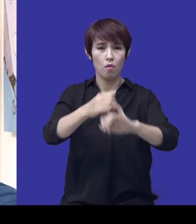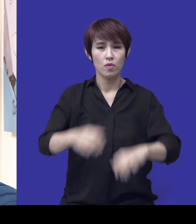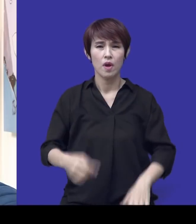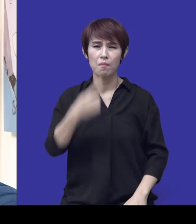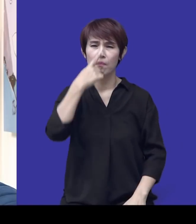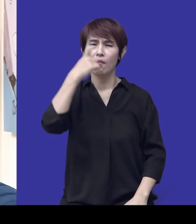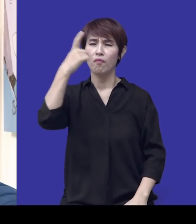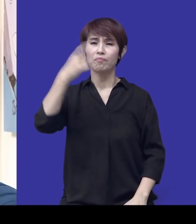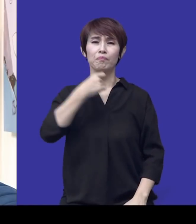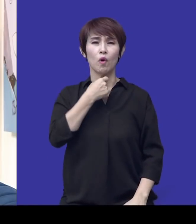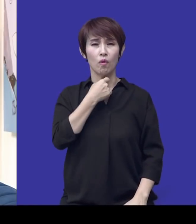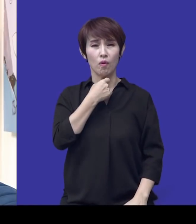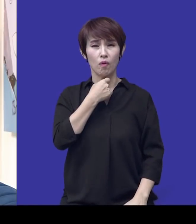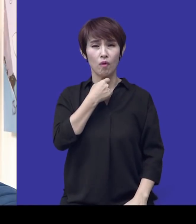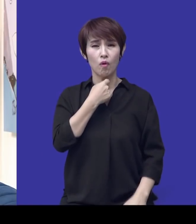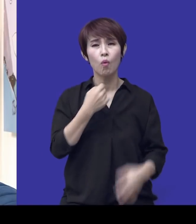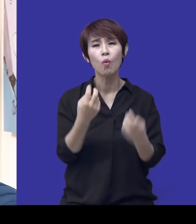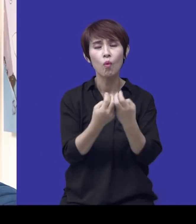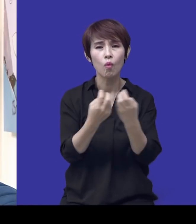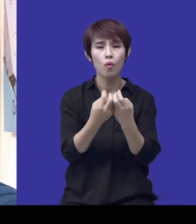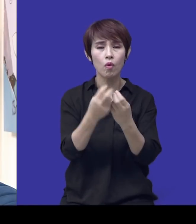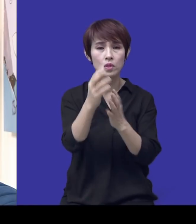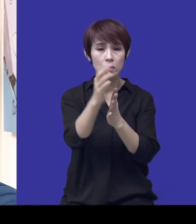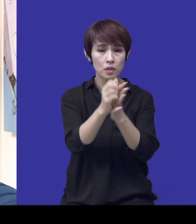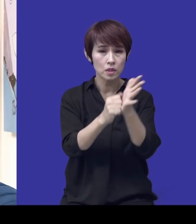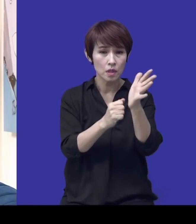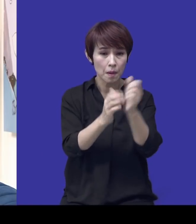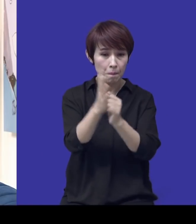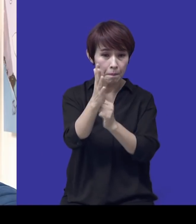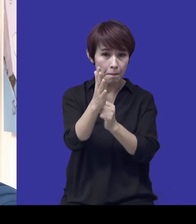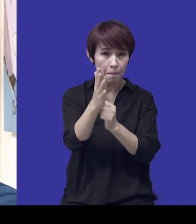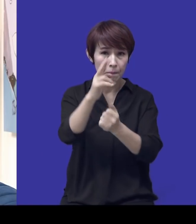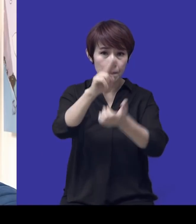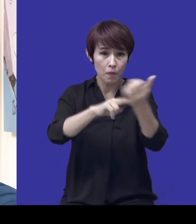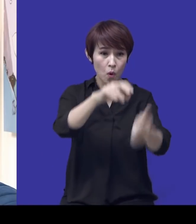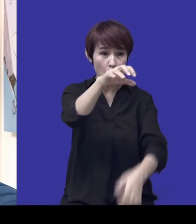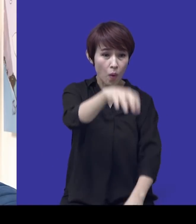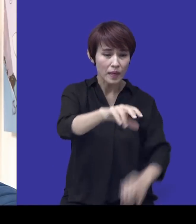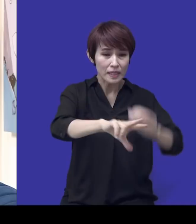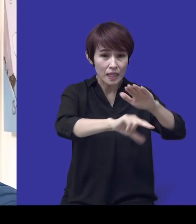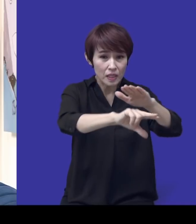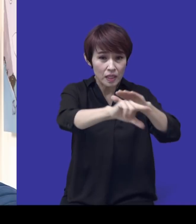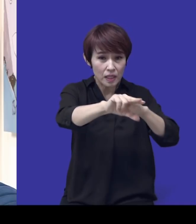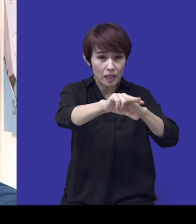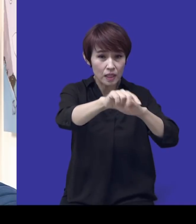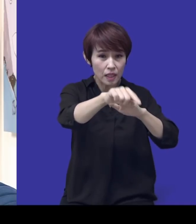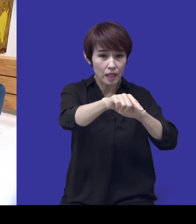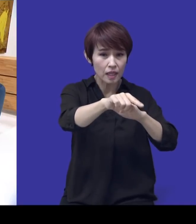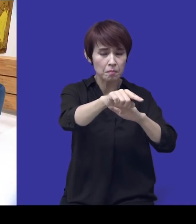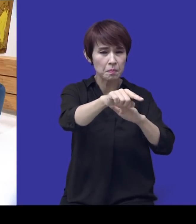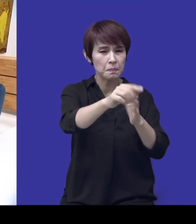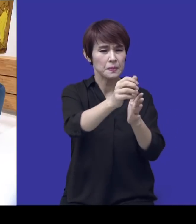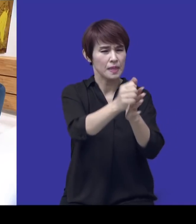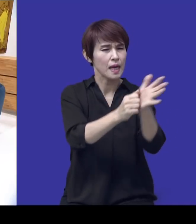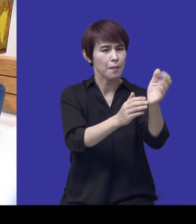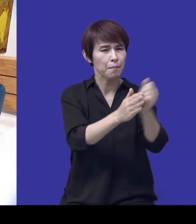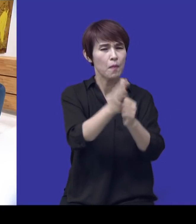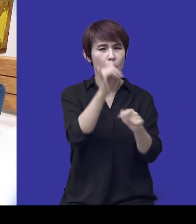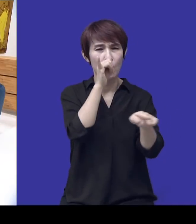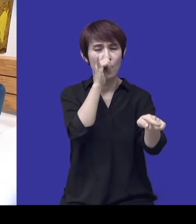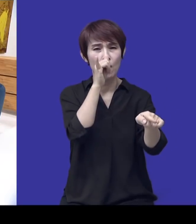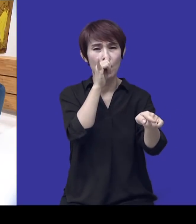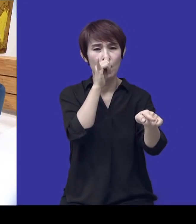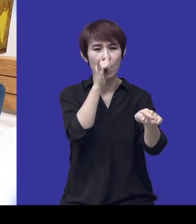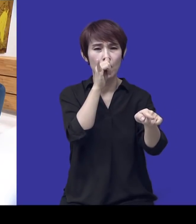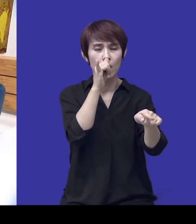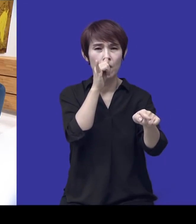뭐 그 당시에는 장갑을 파는 곳이 지하철 앞에 그냥 네. 우울 장갑이나 뭐 그런 일반적인 장갑밖에 없었어요.